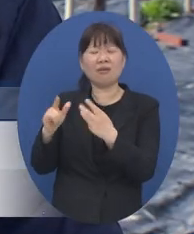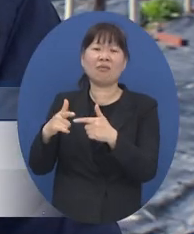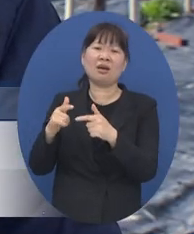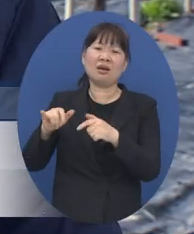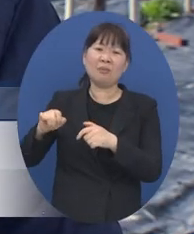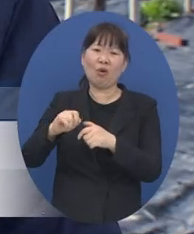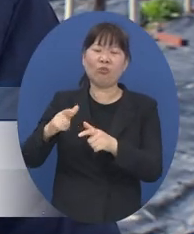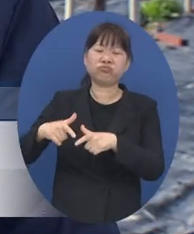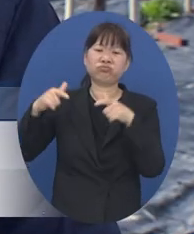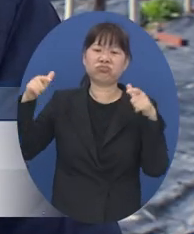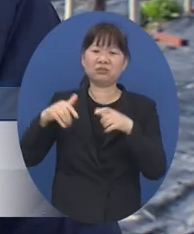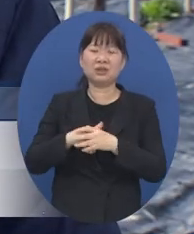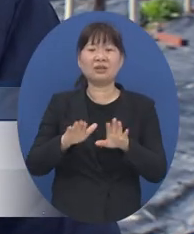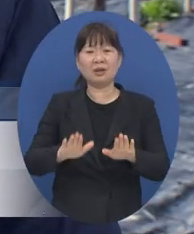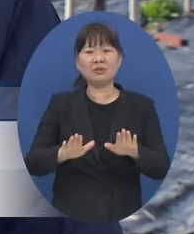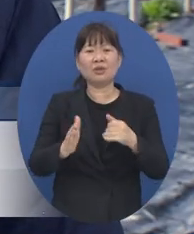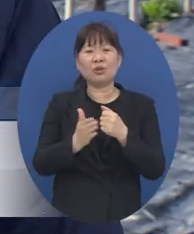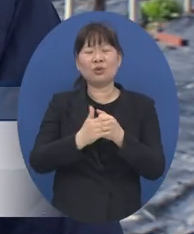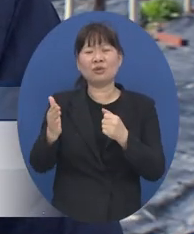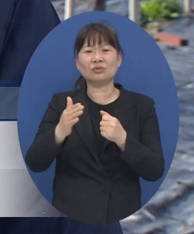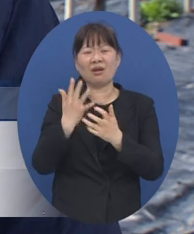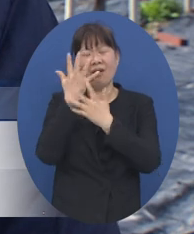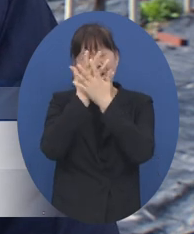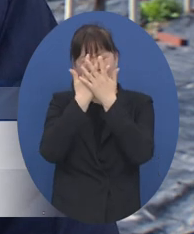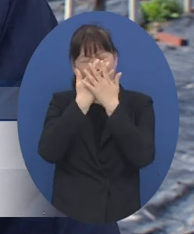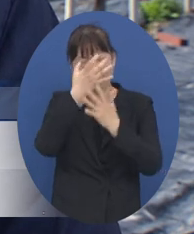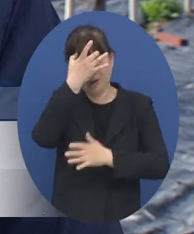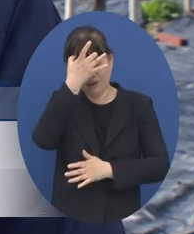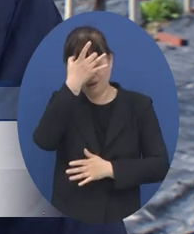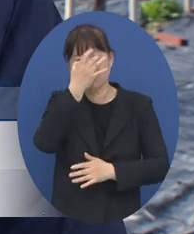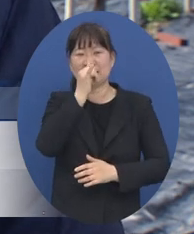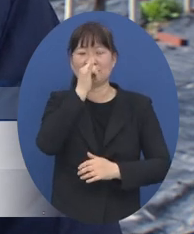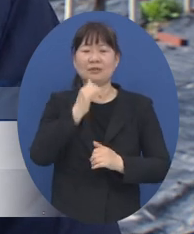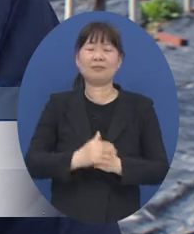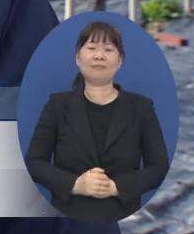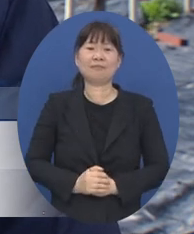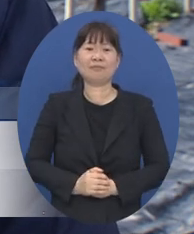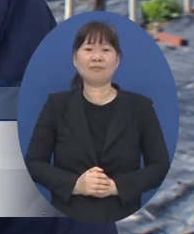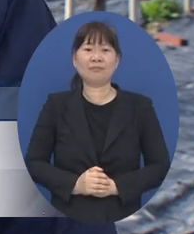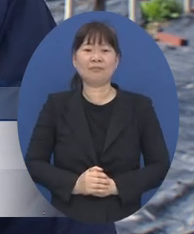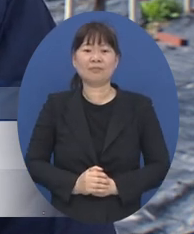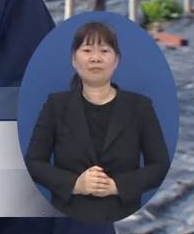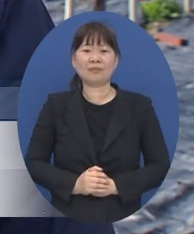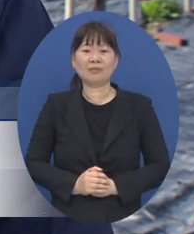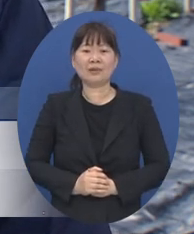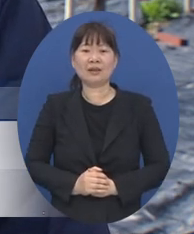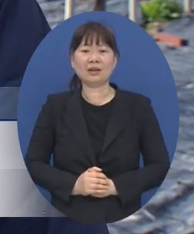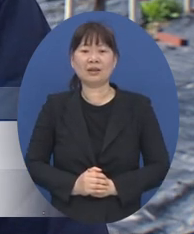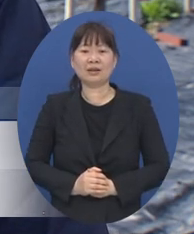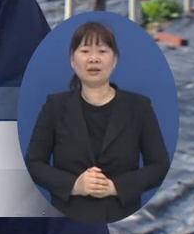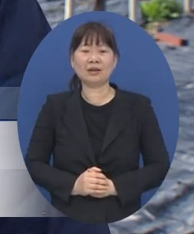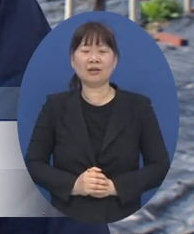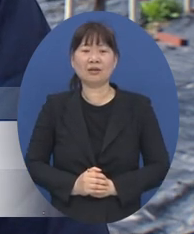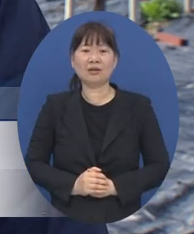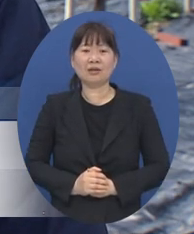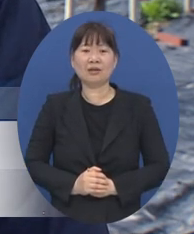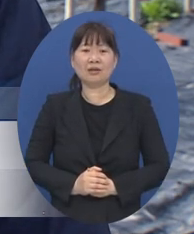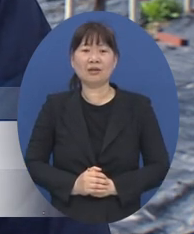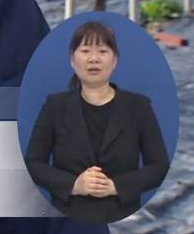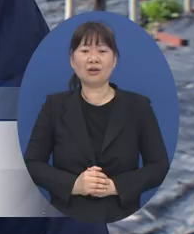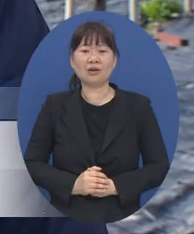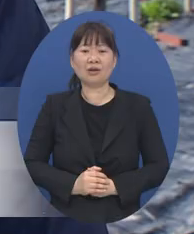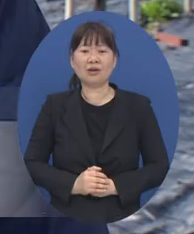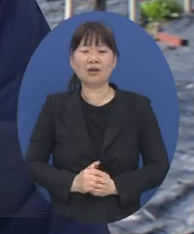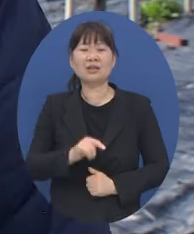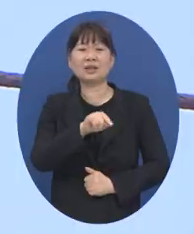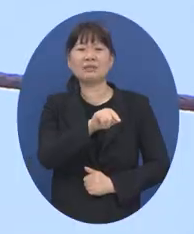올해도 농사 막막해요. 이 꽃매미가 앓을 것 같고 하면 또